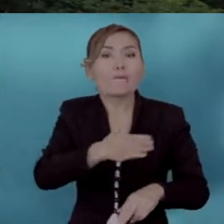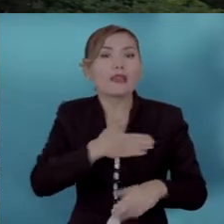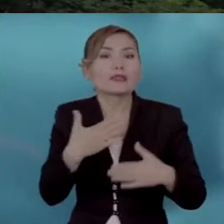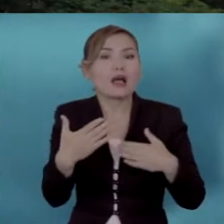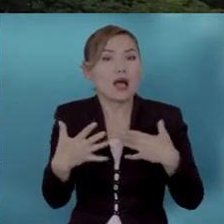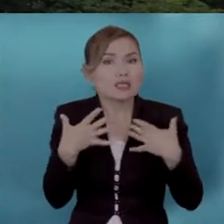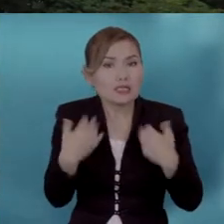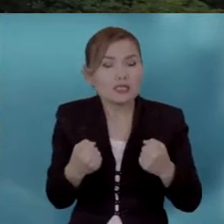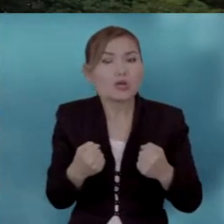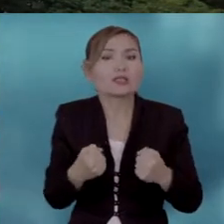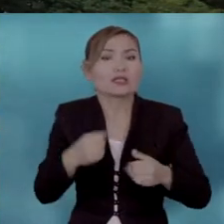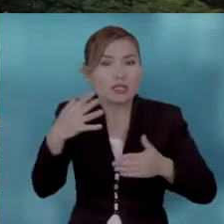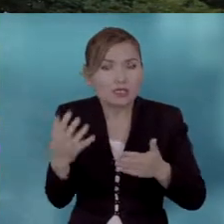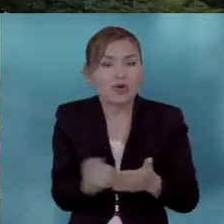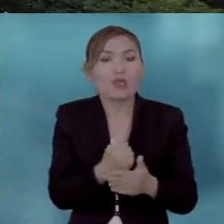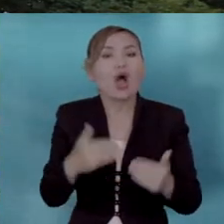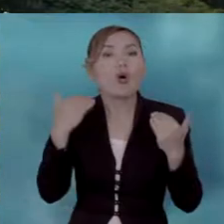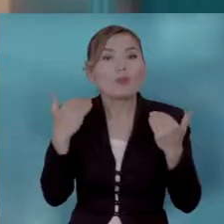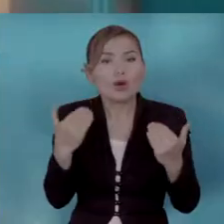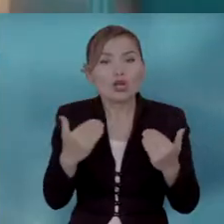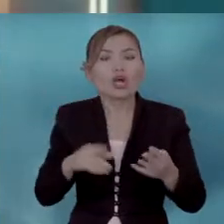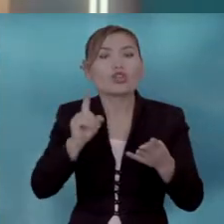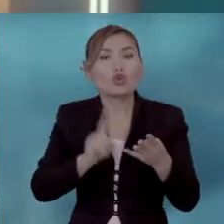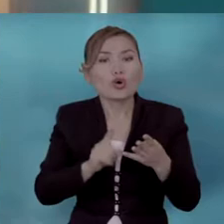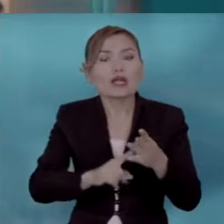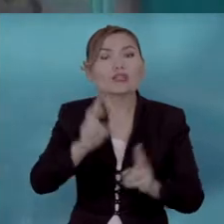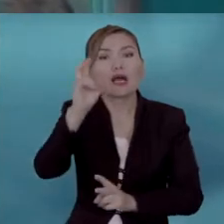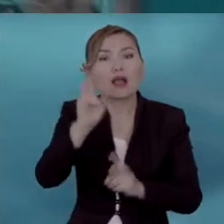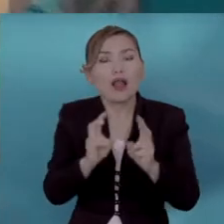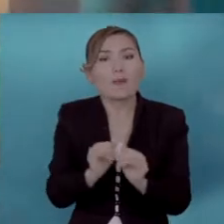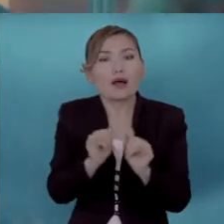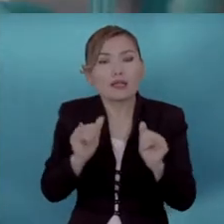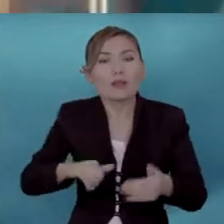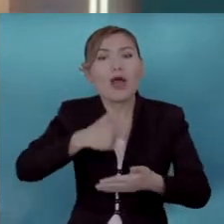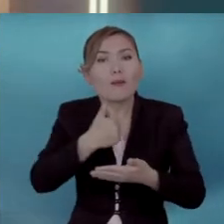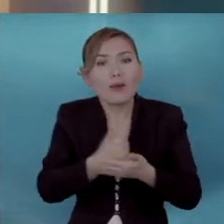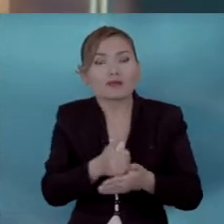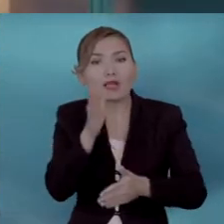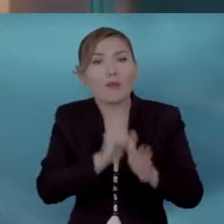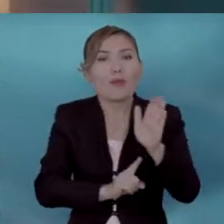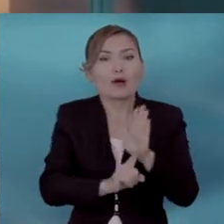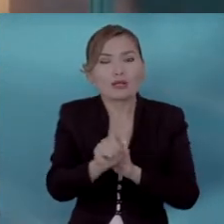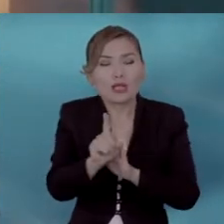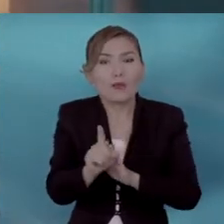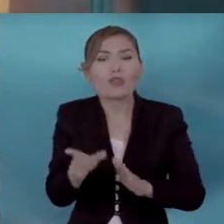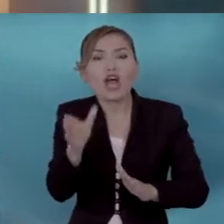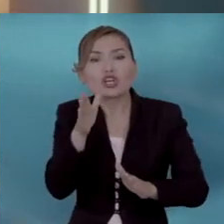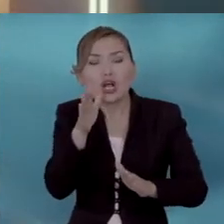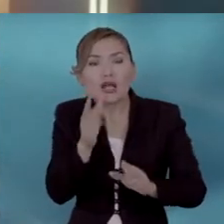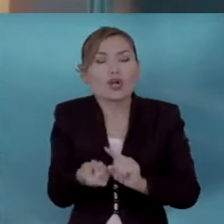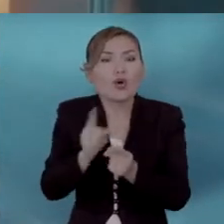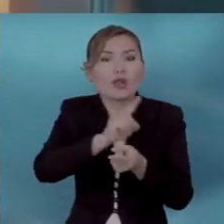менталдық денсаулықтың жемісі. Бүгінгідей 4-ші индустрияландыру кезеңінің басталуы алдында тұрған жаһандық өзгерістер